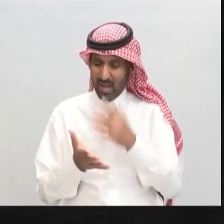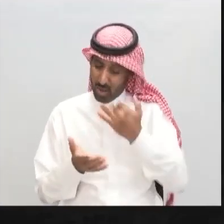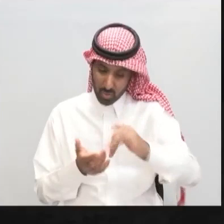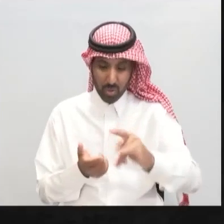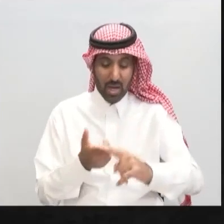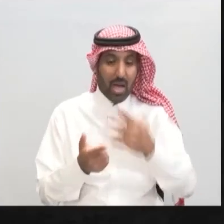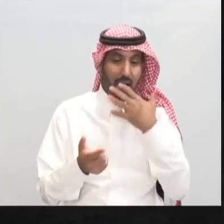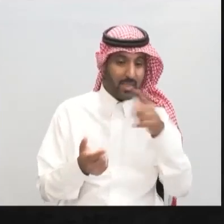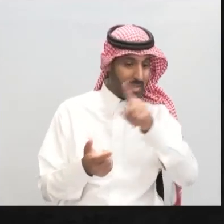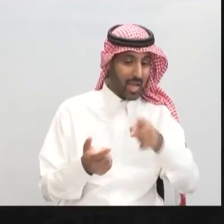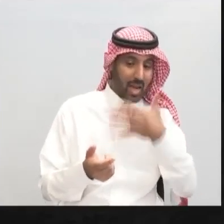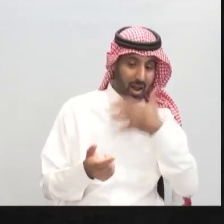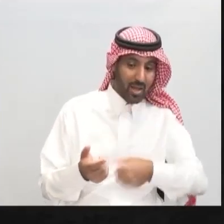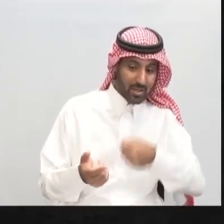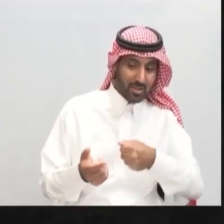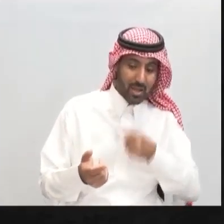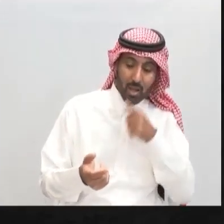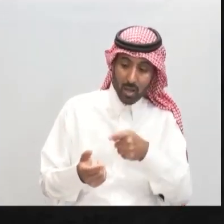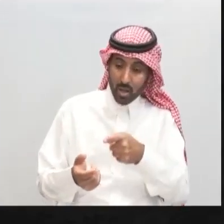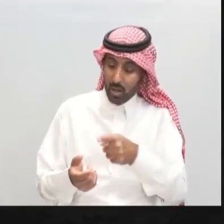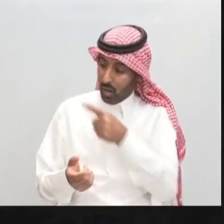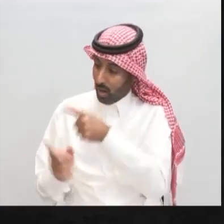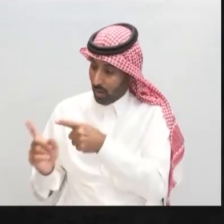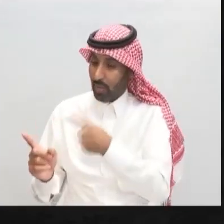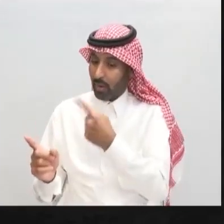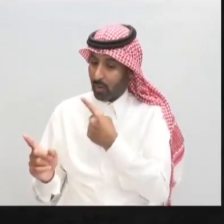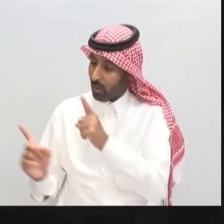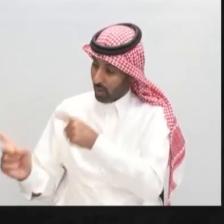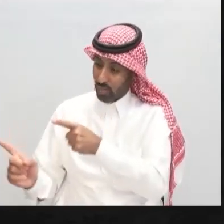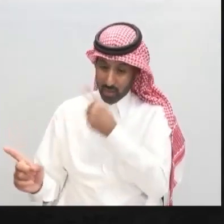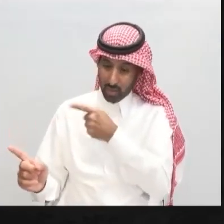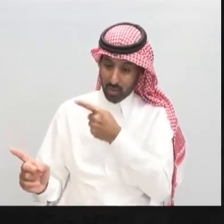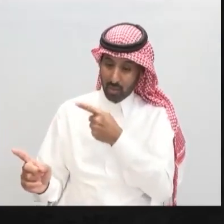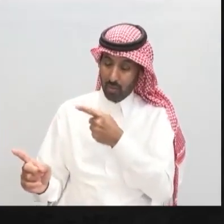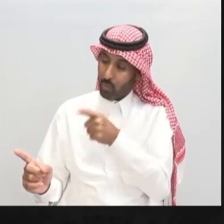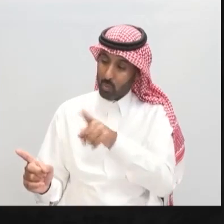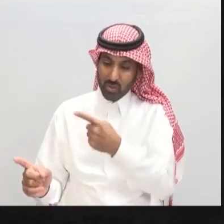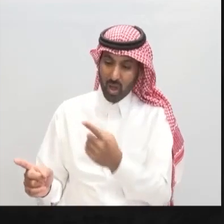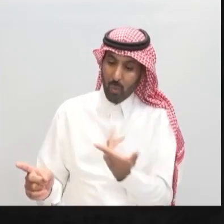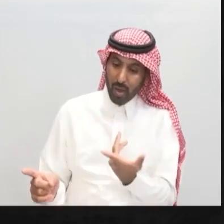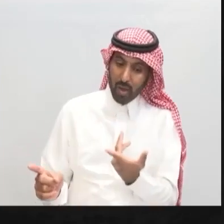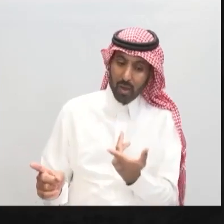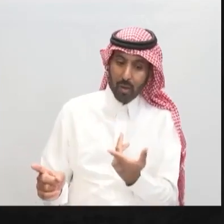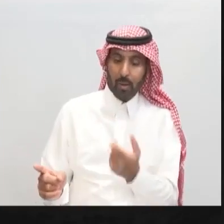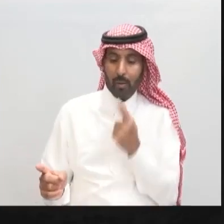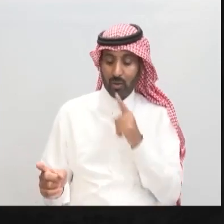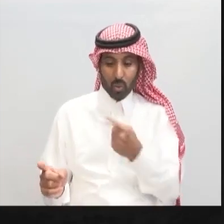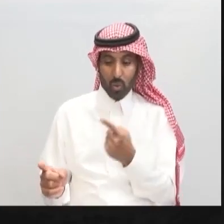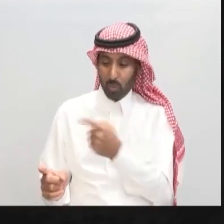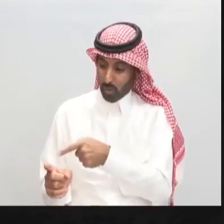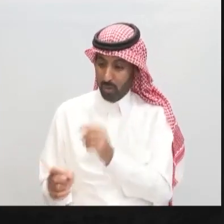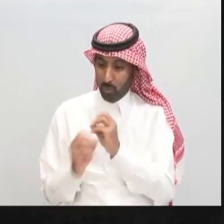عليه الصلاه والسلام فيخبر ان هذا قرا بكذا وهذا قرا بكذا فيخبرهم عليه الصلاه والسلام بالصواب